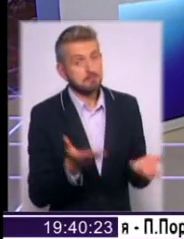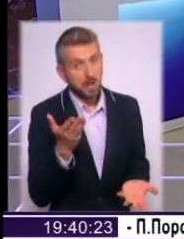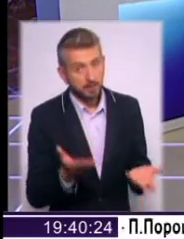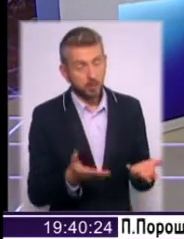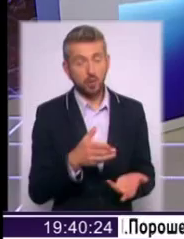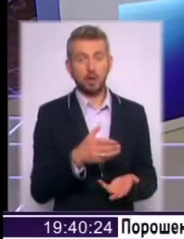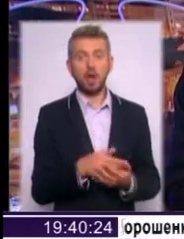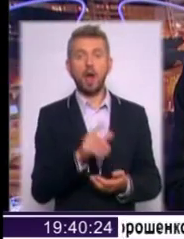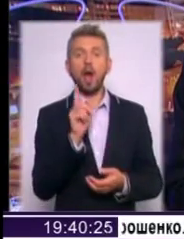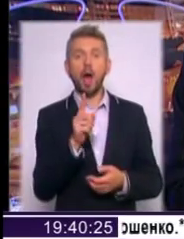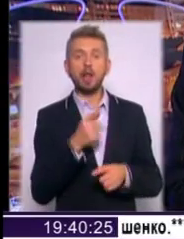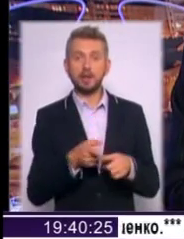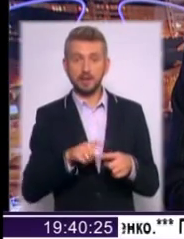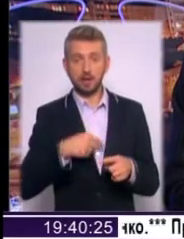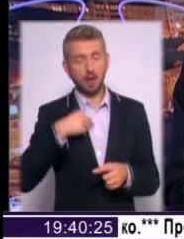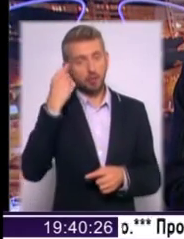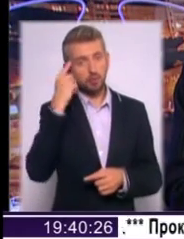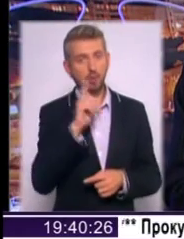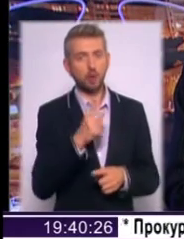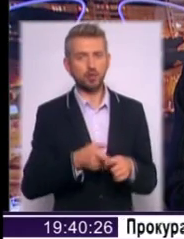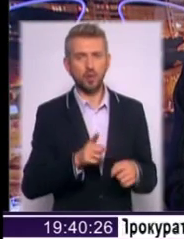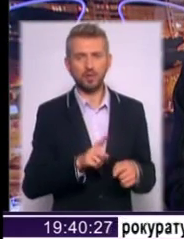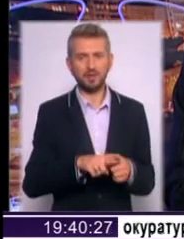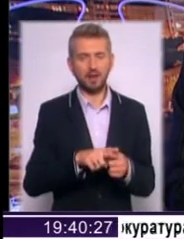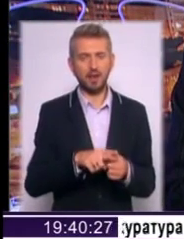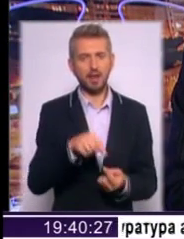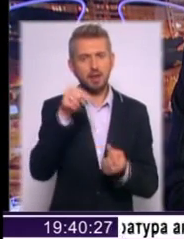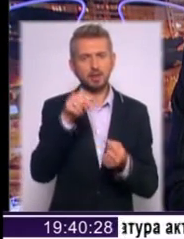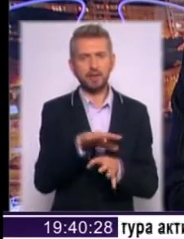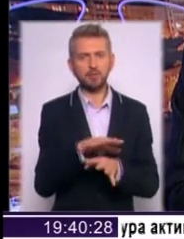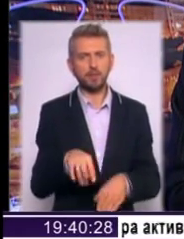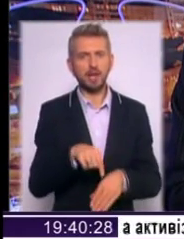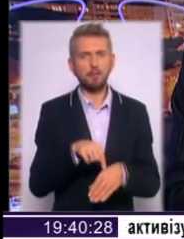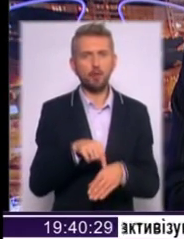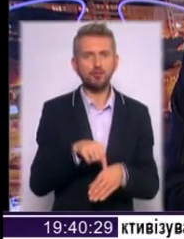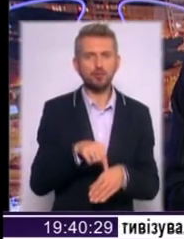от що. Але це, я думаю, що це не відповідає почуттям